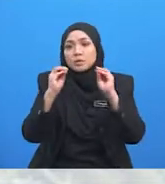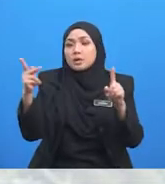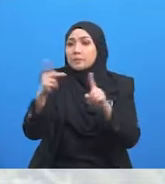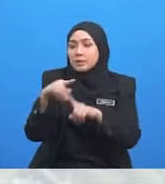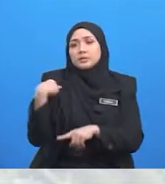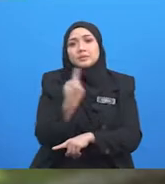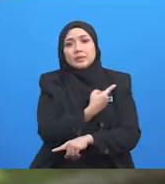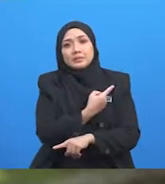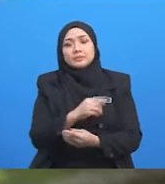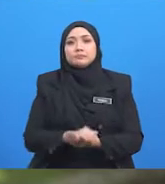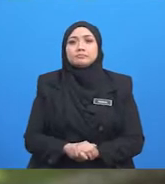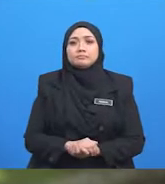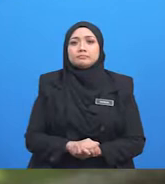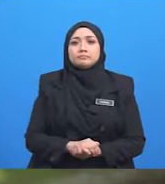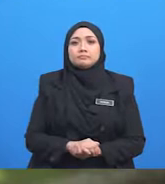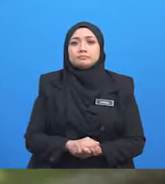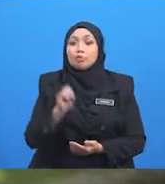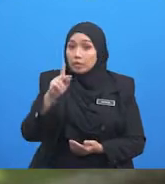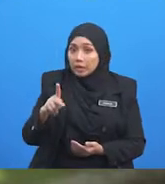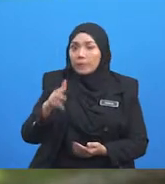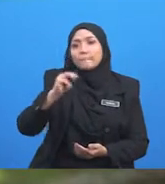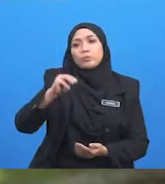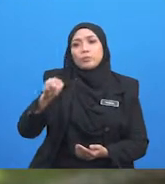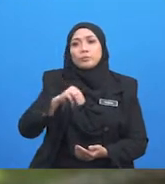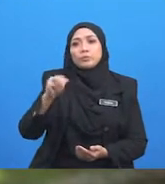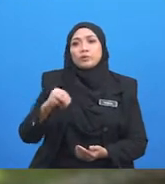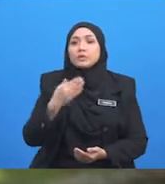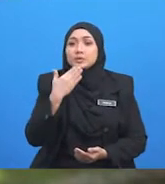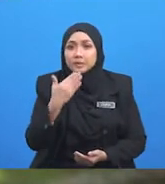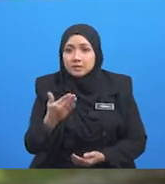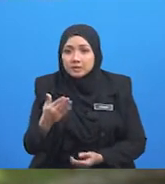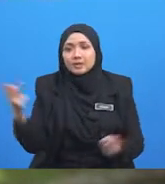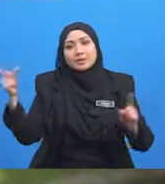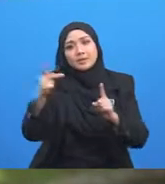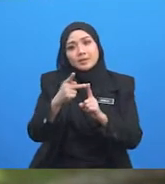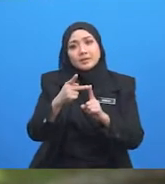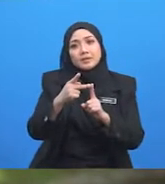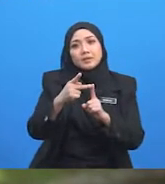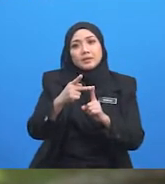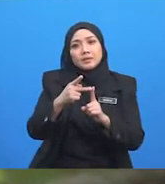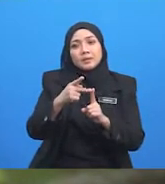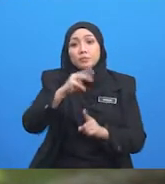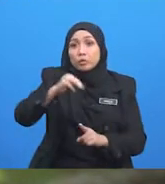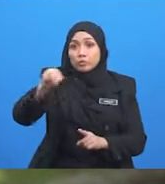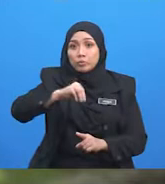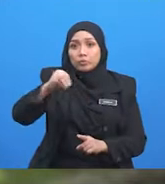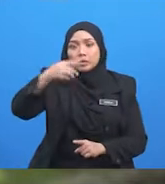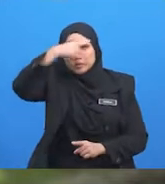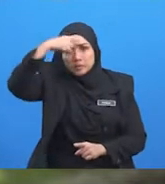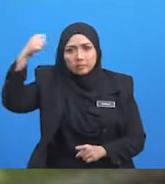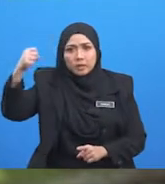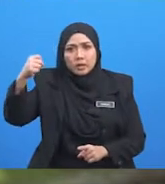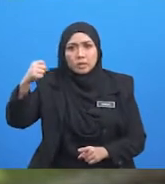kepada kita. Baiklah, murid-murid. Terima kasih kerana masih tidak berganjak dan